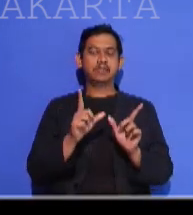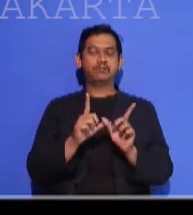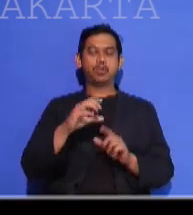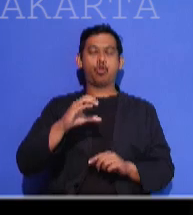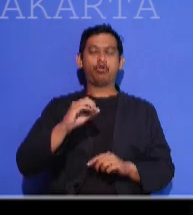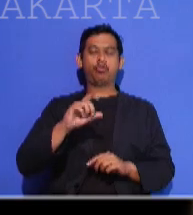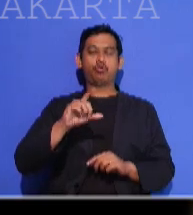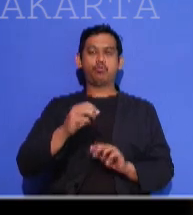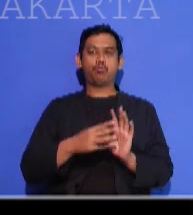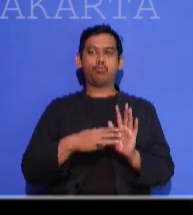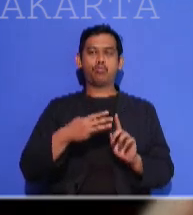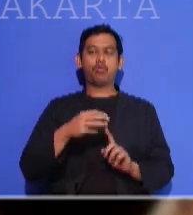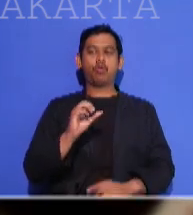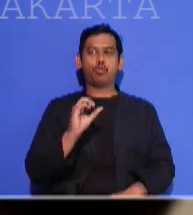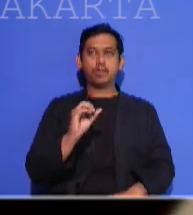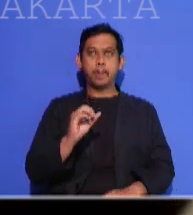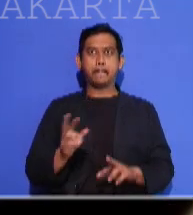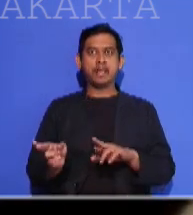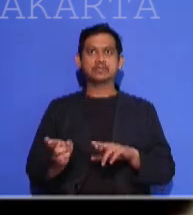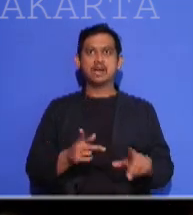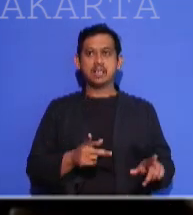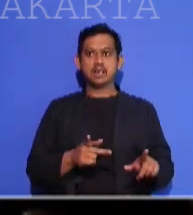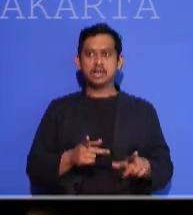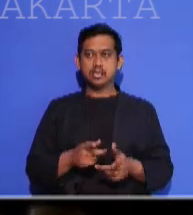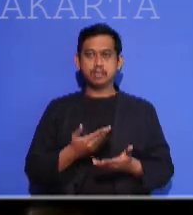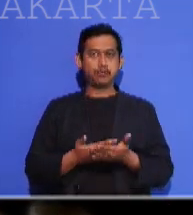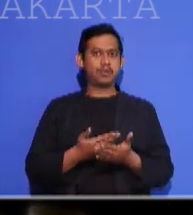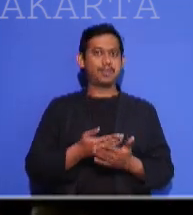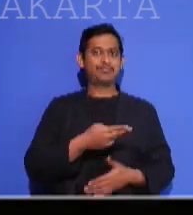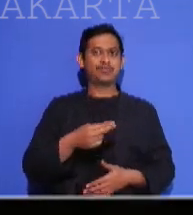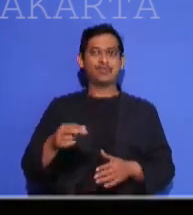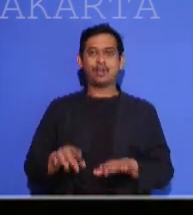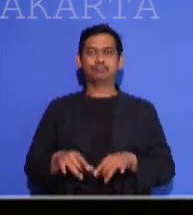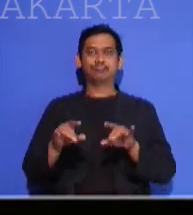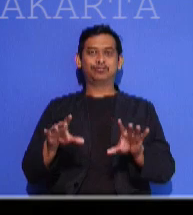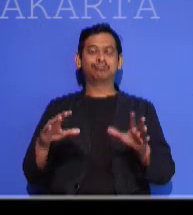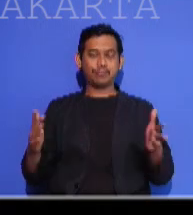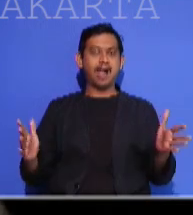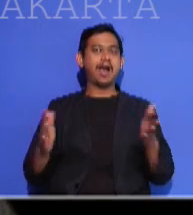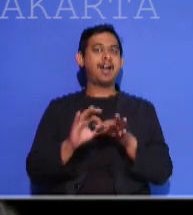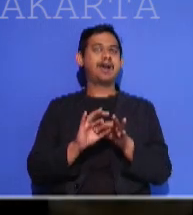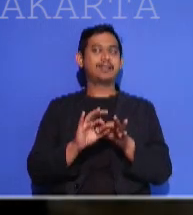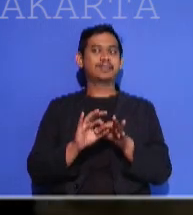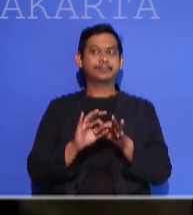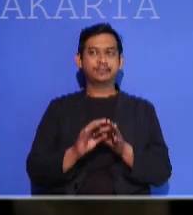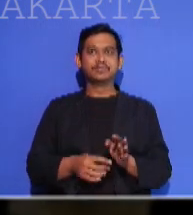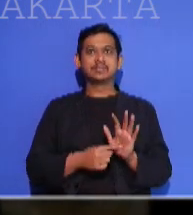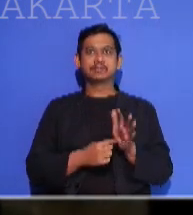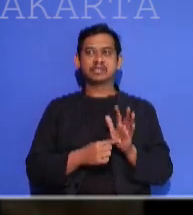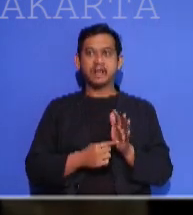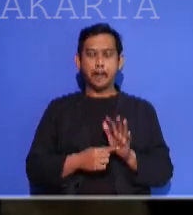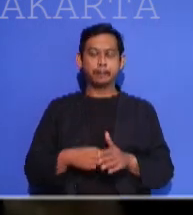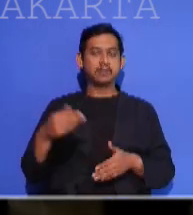merupakan inti dari hubungan Indonesia dan Australia tidak hanya mahasiswa-mahasiswi Australia yang datang ke